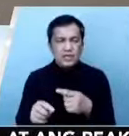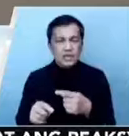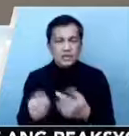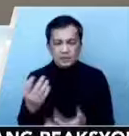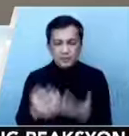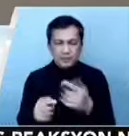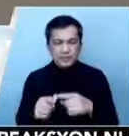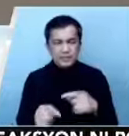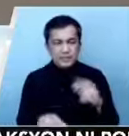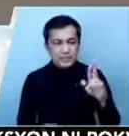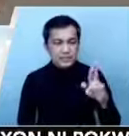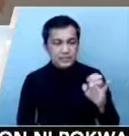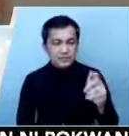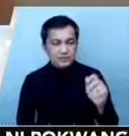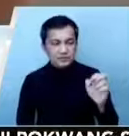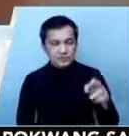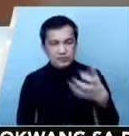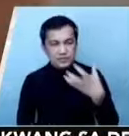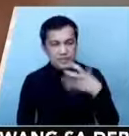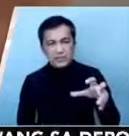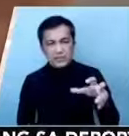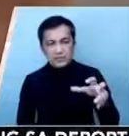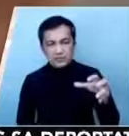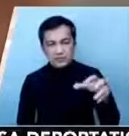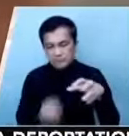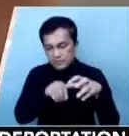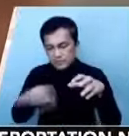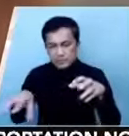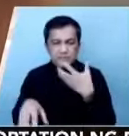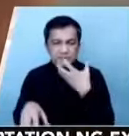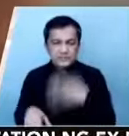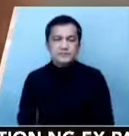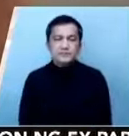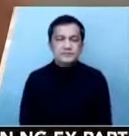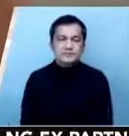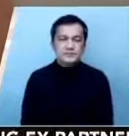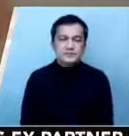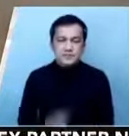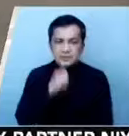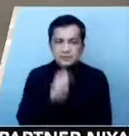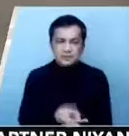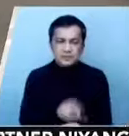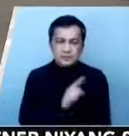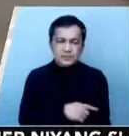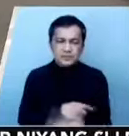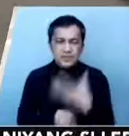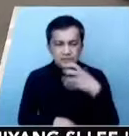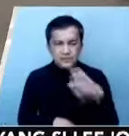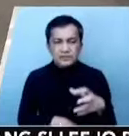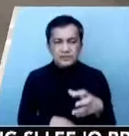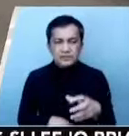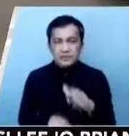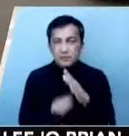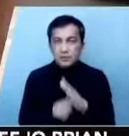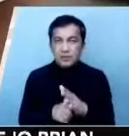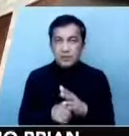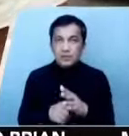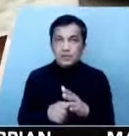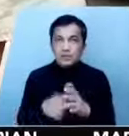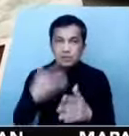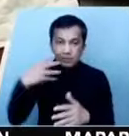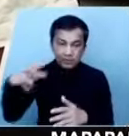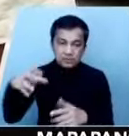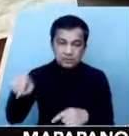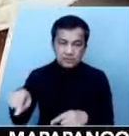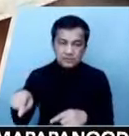ang pampainit. Hindi naman po ganun ka tindi yung araw eh. So halimbawa, umaraw mamaya, ilagay natin dyan, hindi naman